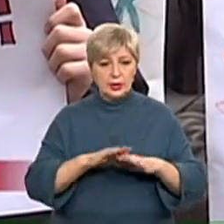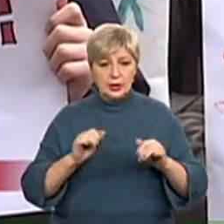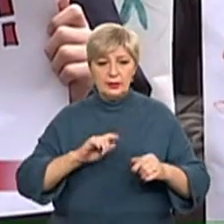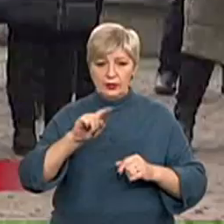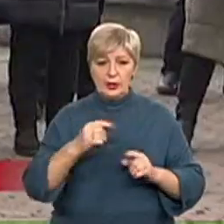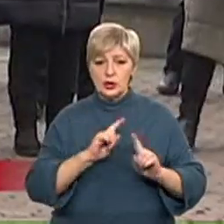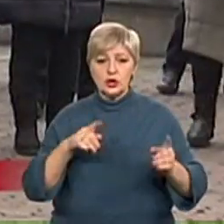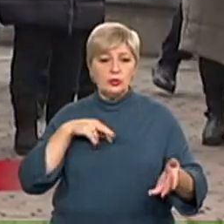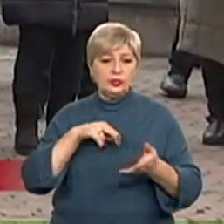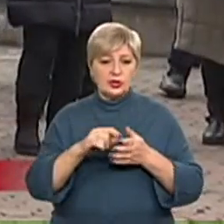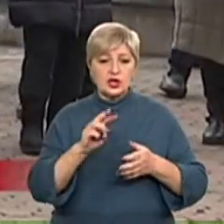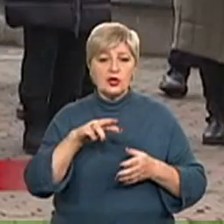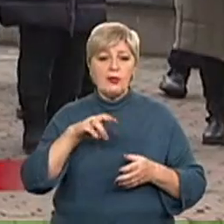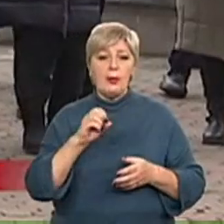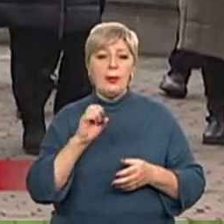вийшов мер.